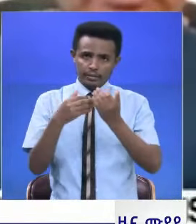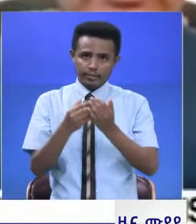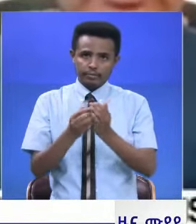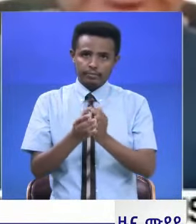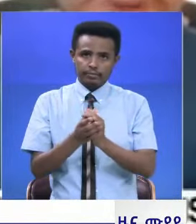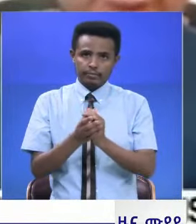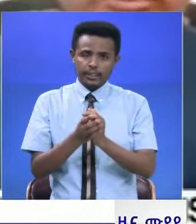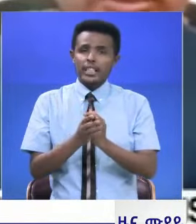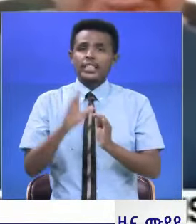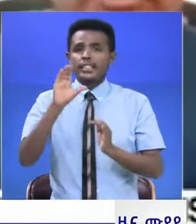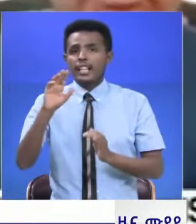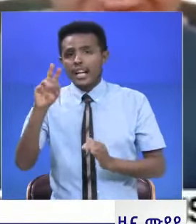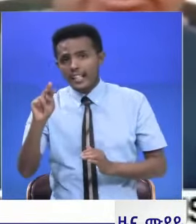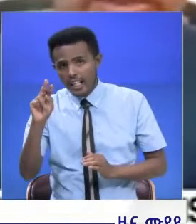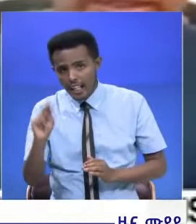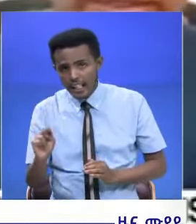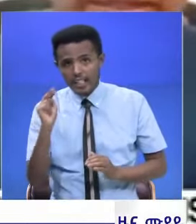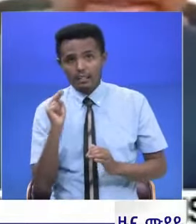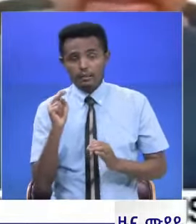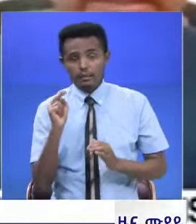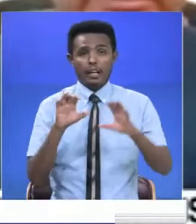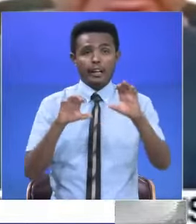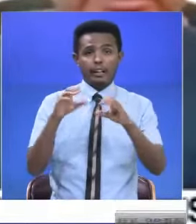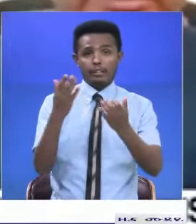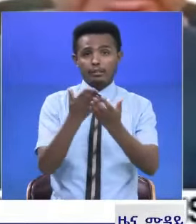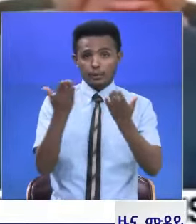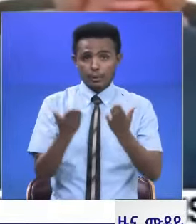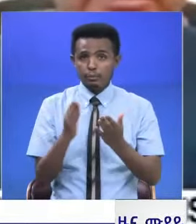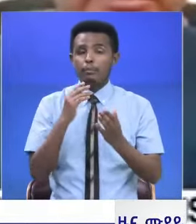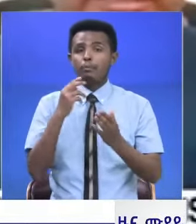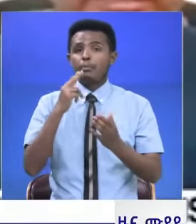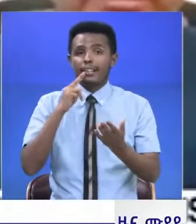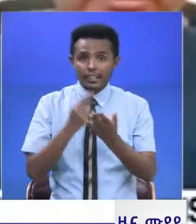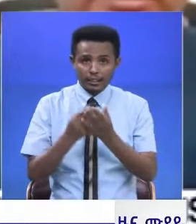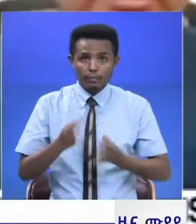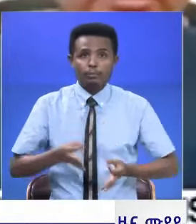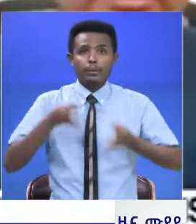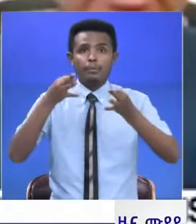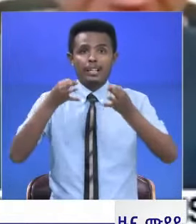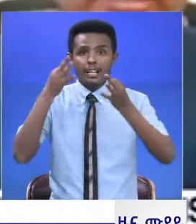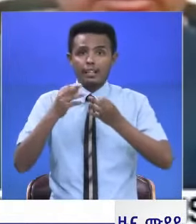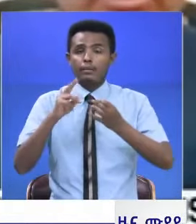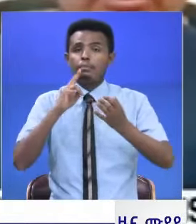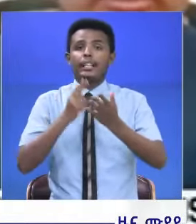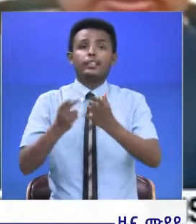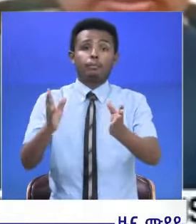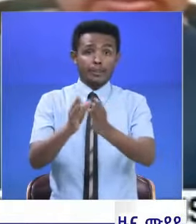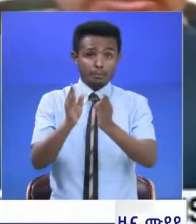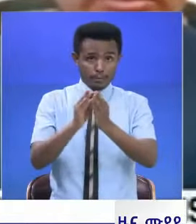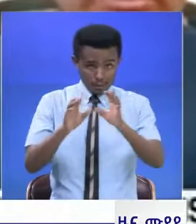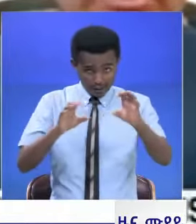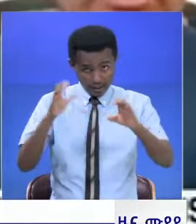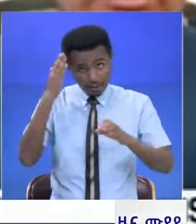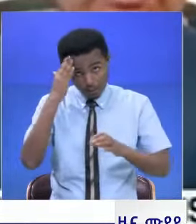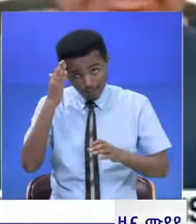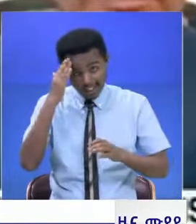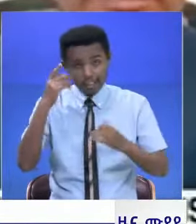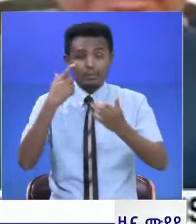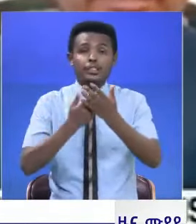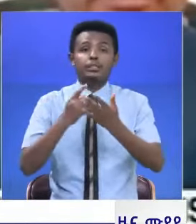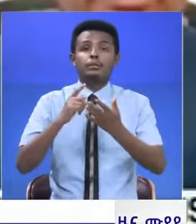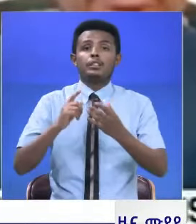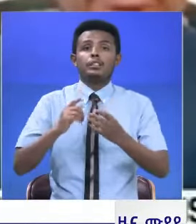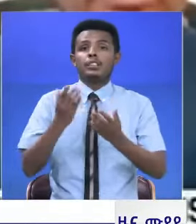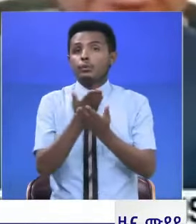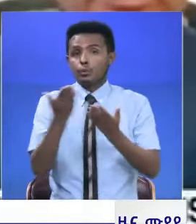TPLF. CNN የቴሌቪዥን ጣቢያ በትግራይ ክልል ዘጋቢ በመላክ መረጃዎችን ማጠናከሩ ይታወሳል። በዘገባው ላይ ስለተነሱ